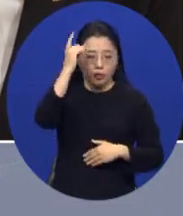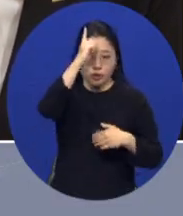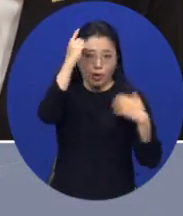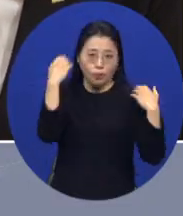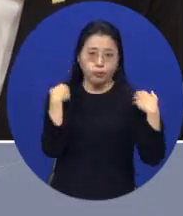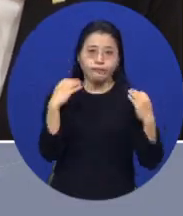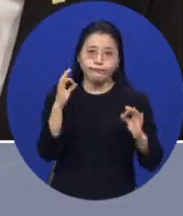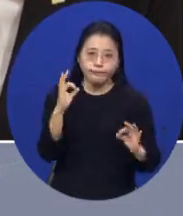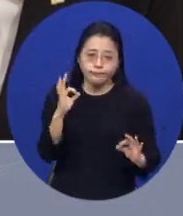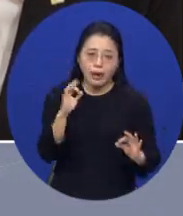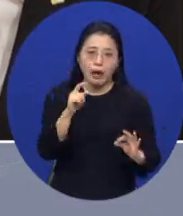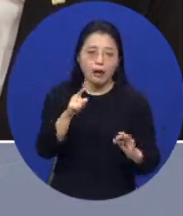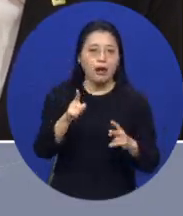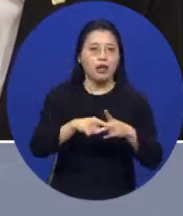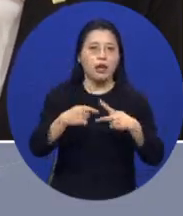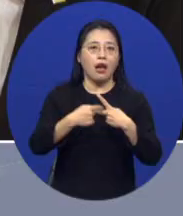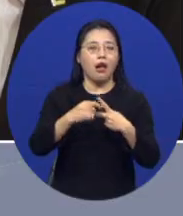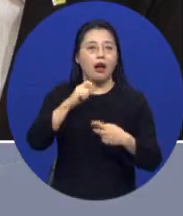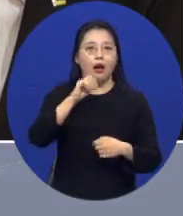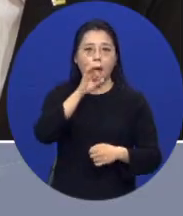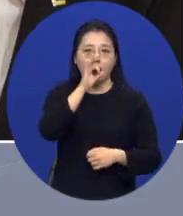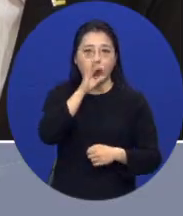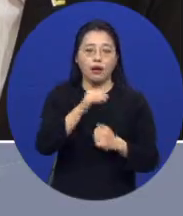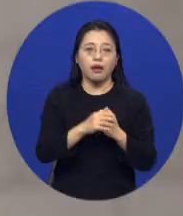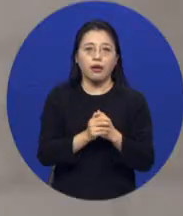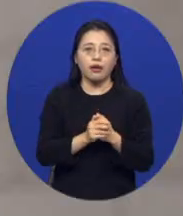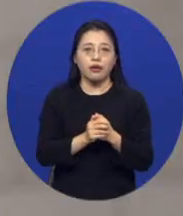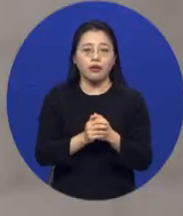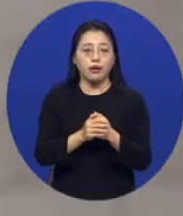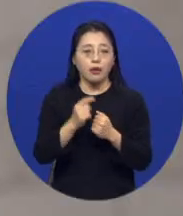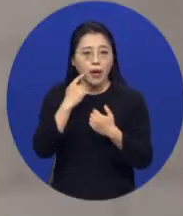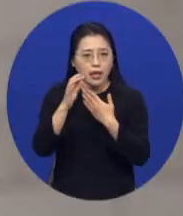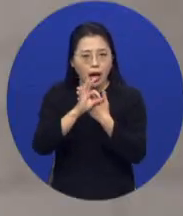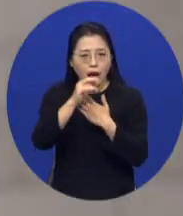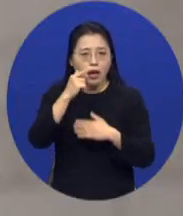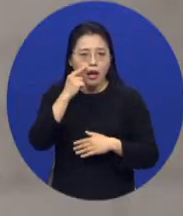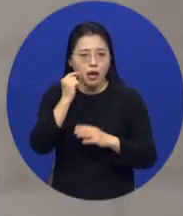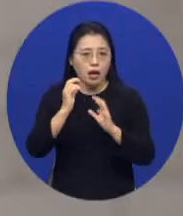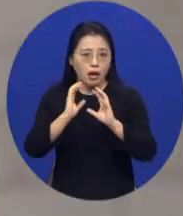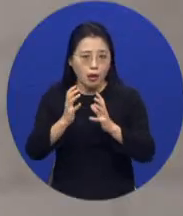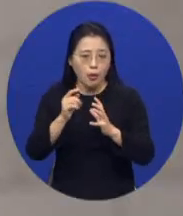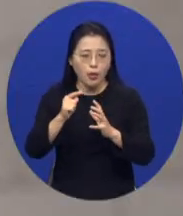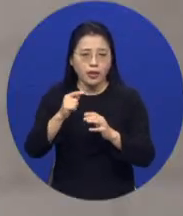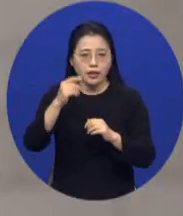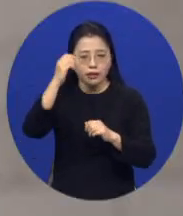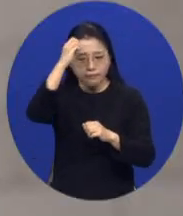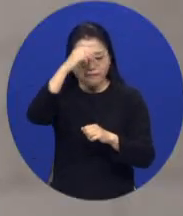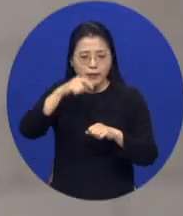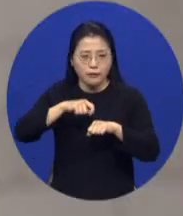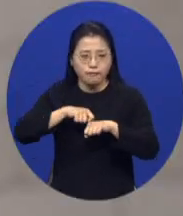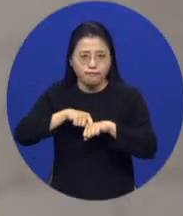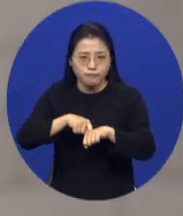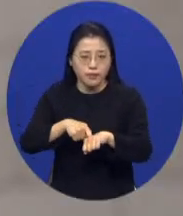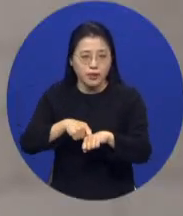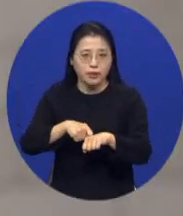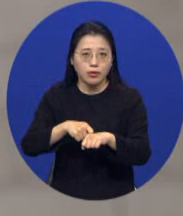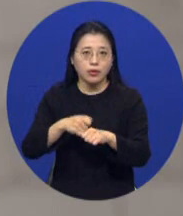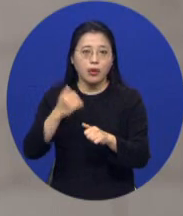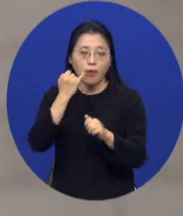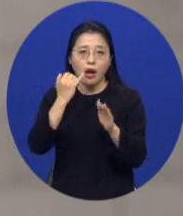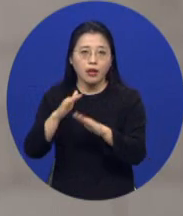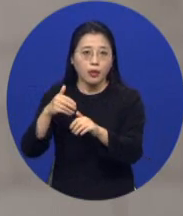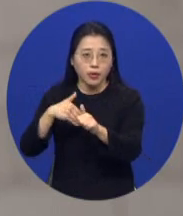일본이 그럼에도 불구하고 이것을 계속 강행하겠다 그러면 국제 해양법 재판소에 제소를 해서